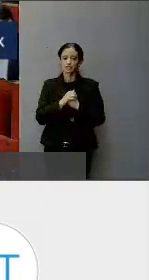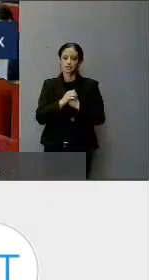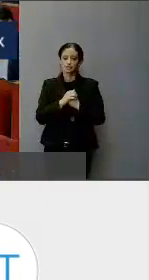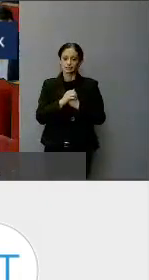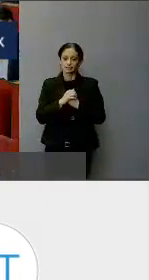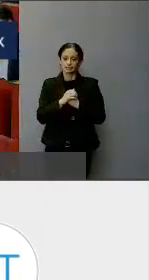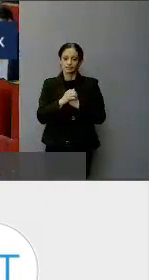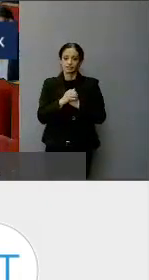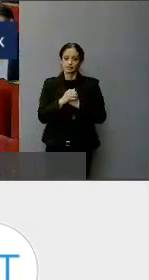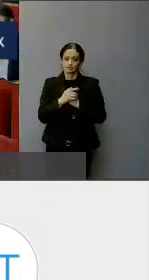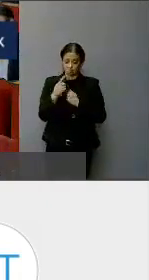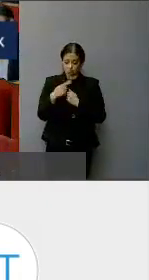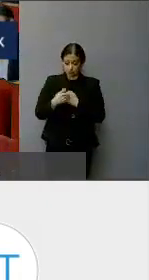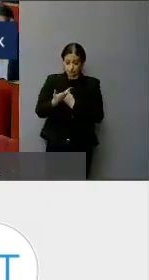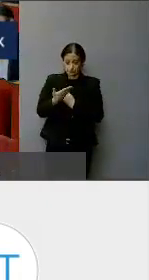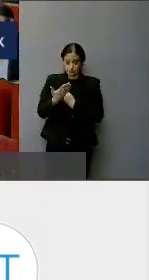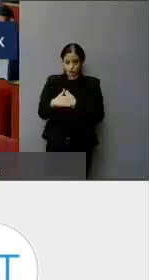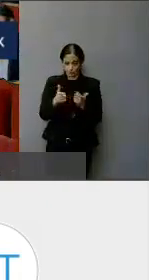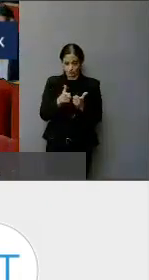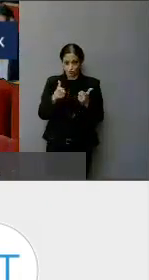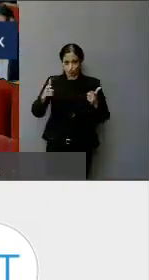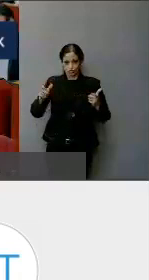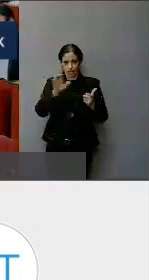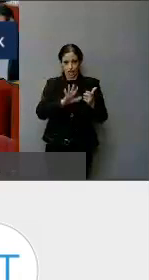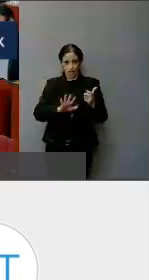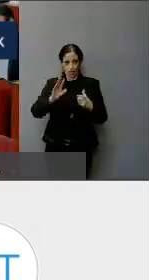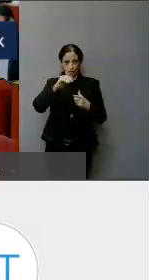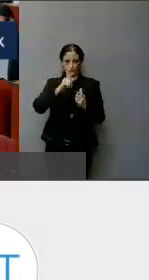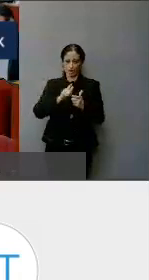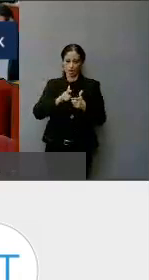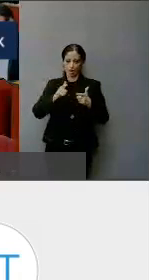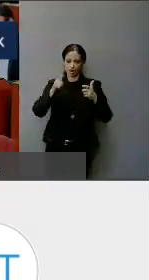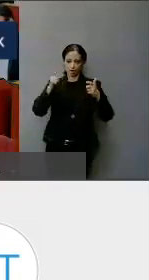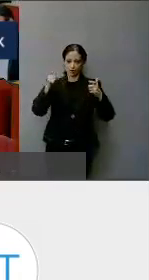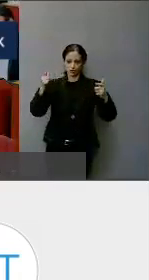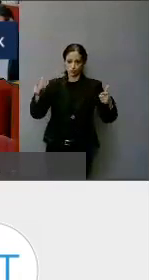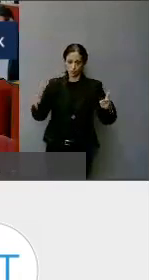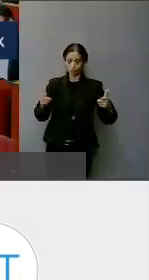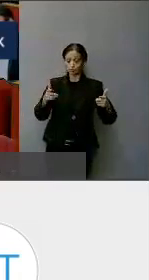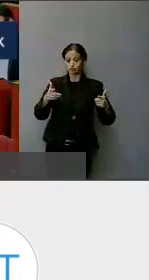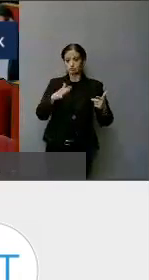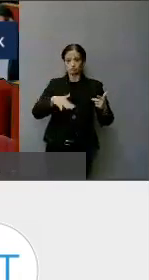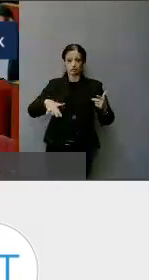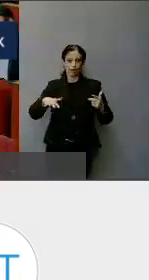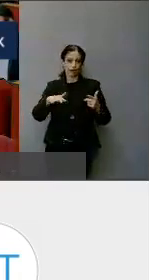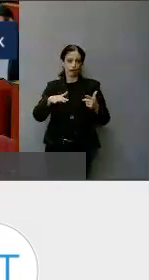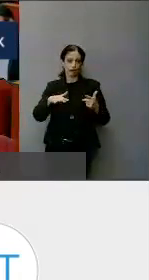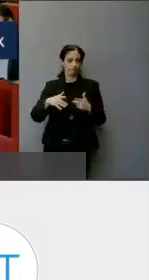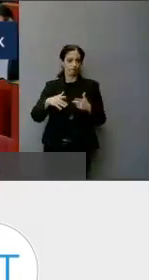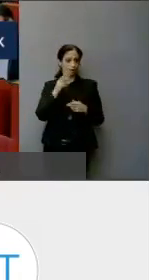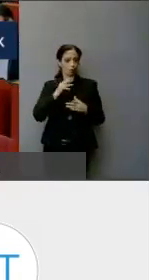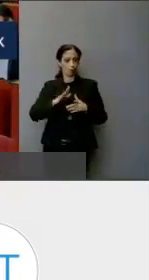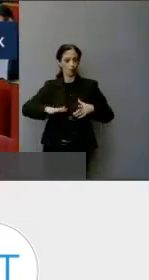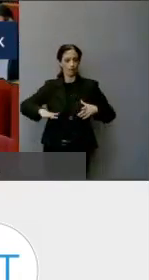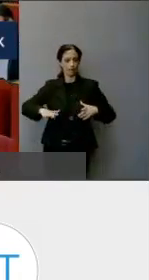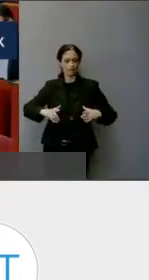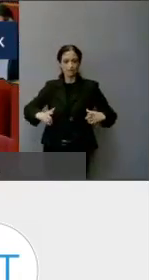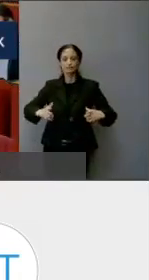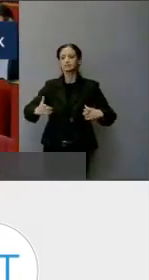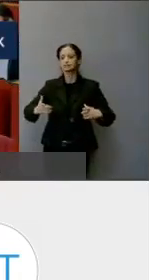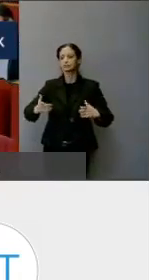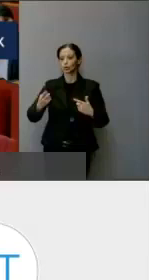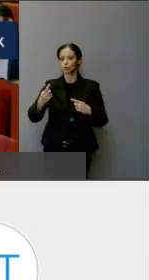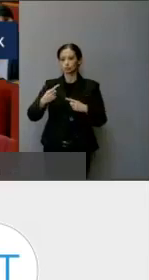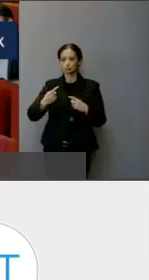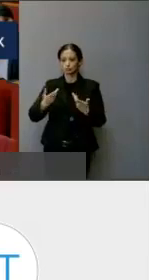europea è voluta una delibera che ha variante del piano urbanistico che ha un peso così rilevante in termini ambientali